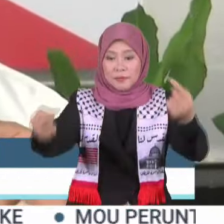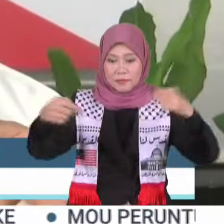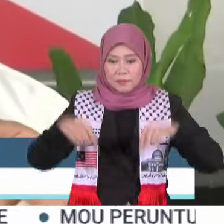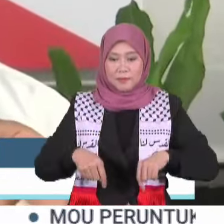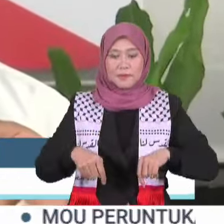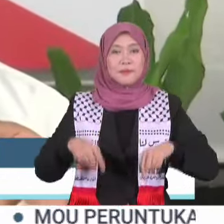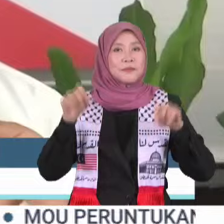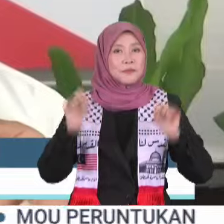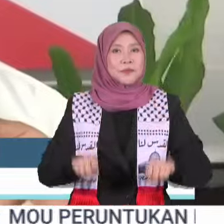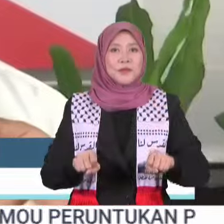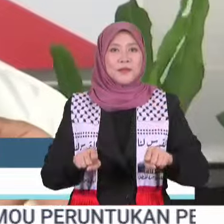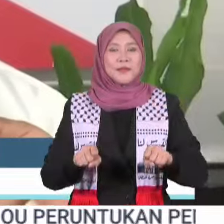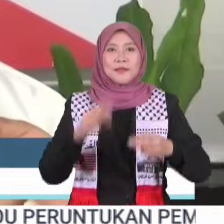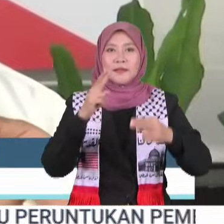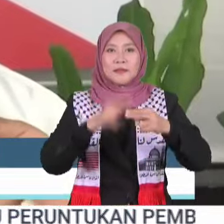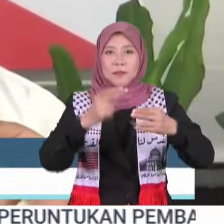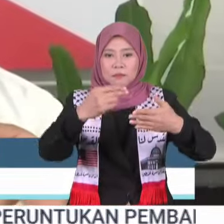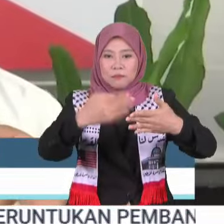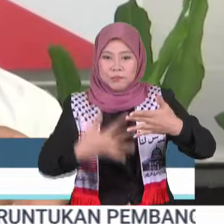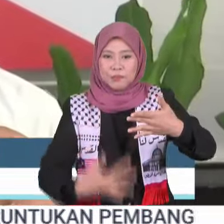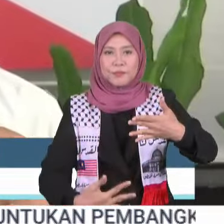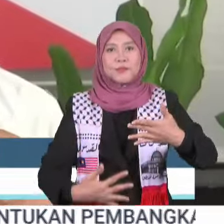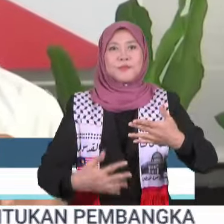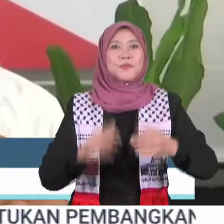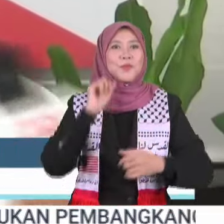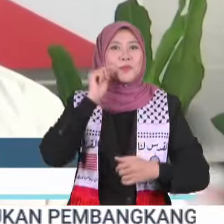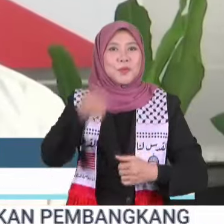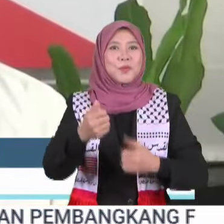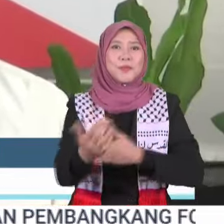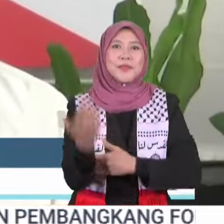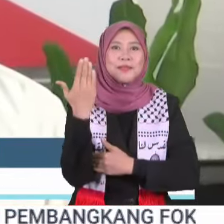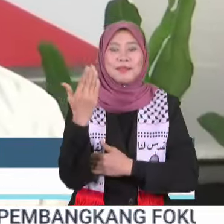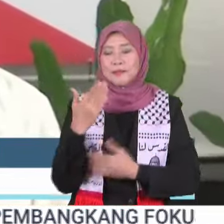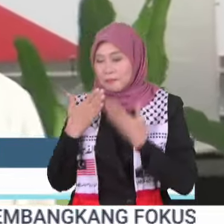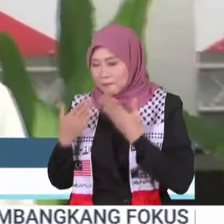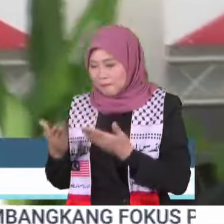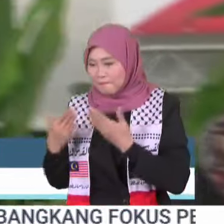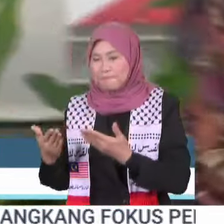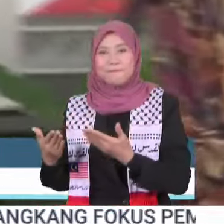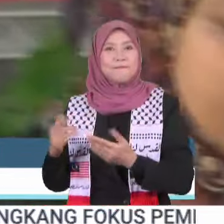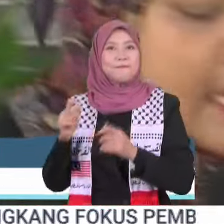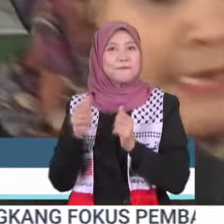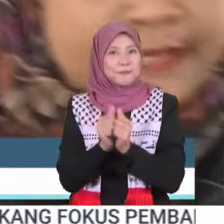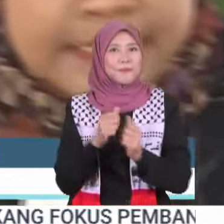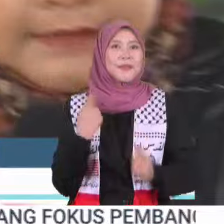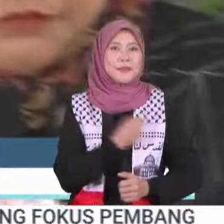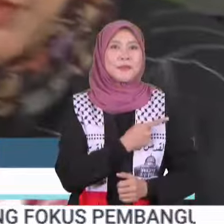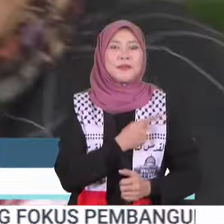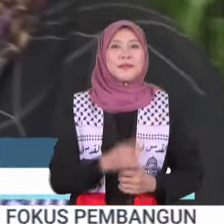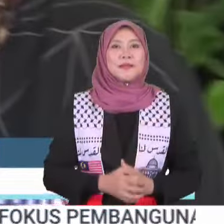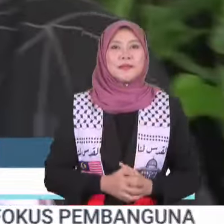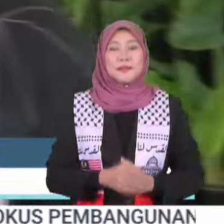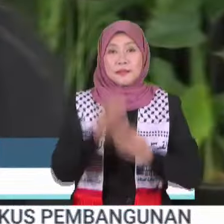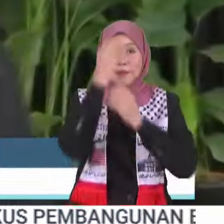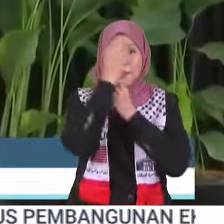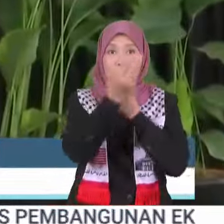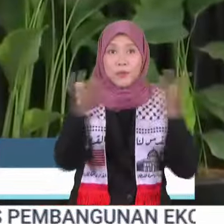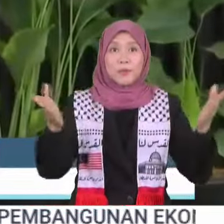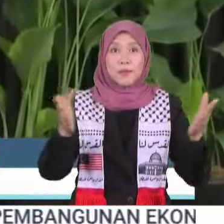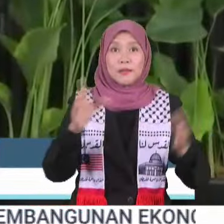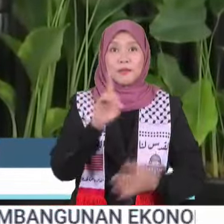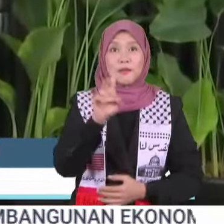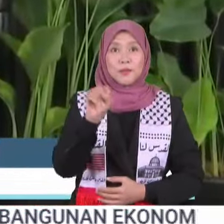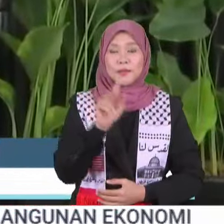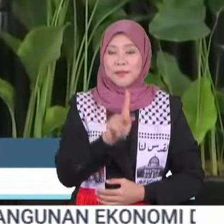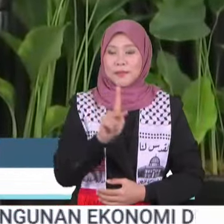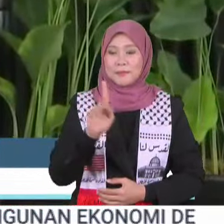dapat kita letakkan sebagai senarai untuk petani pada pagi esok. Terima kasih, Tuan, kerana sudi bersama dengan kami. Dan untuk makluman, PRK Dun